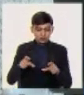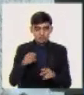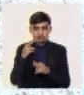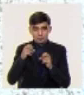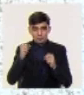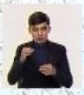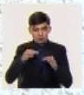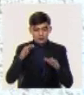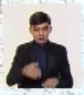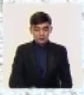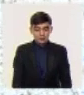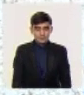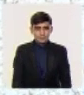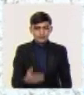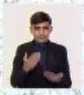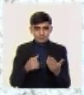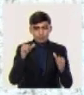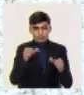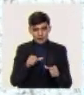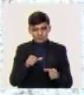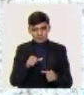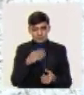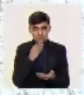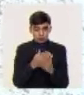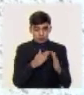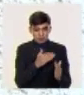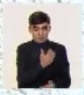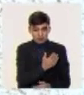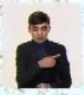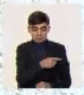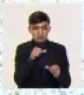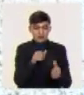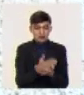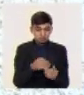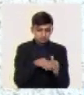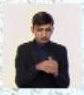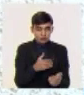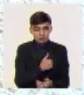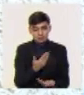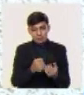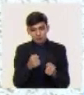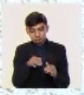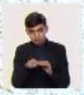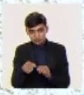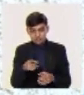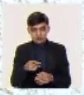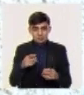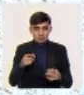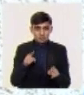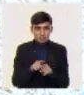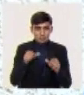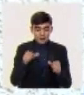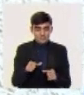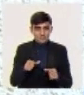юристы. Ограничение в право собственности, использование, в право использования автомобиля, автотранспорта. То есть, если ты его неправильно